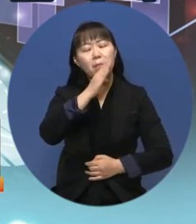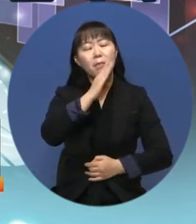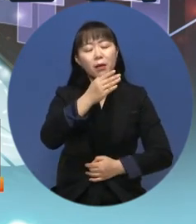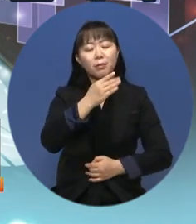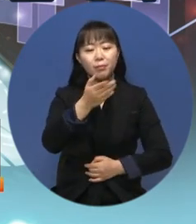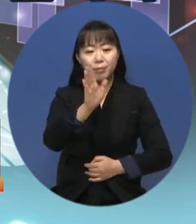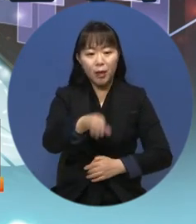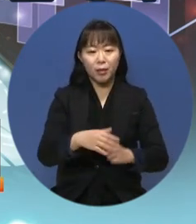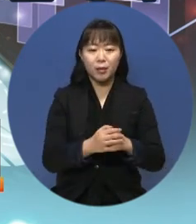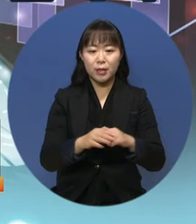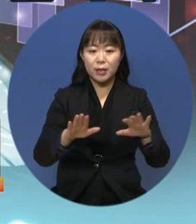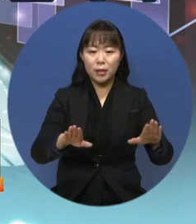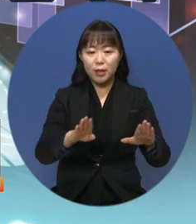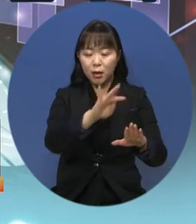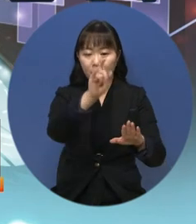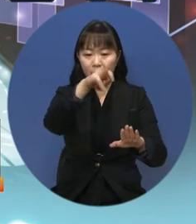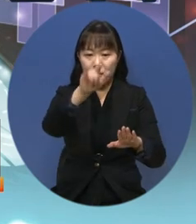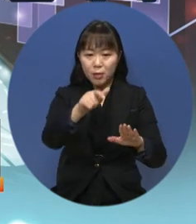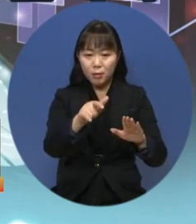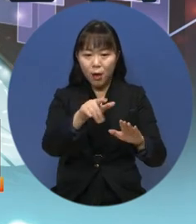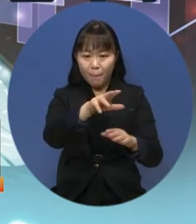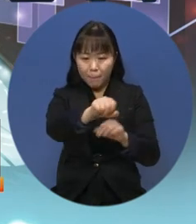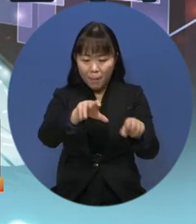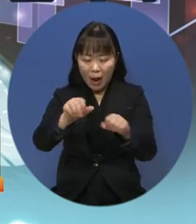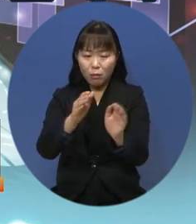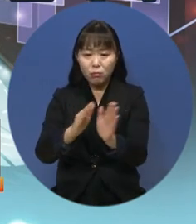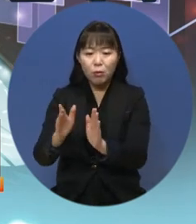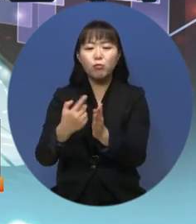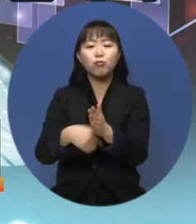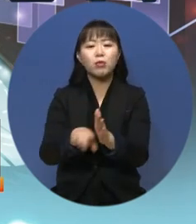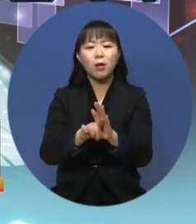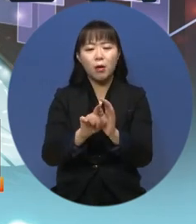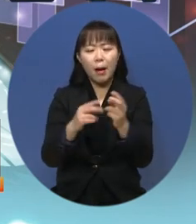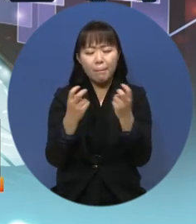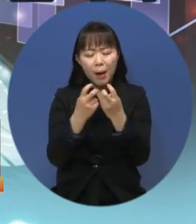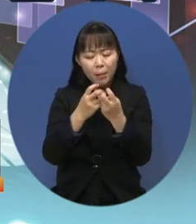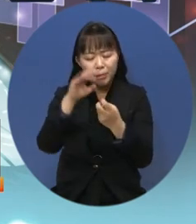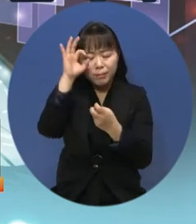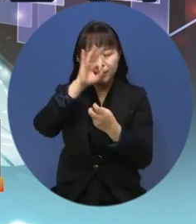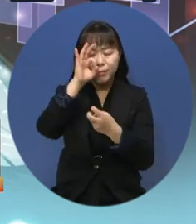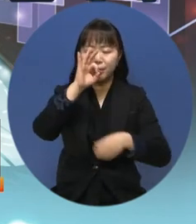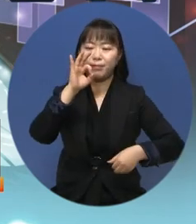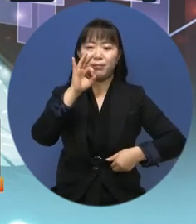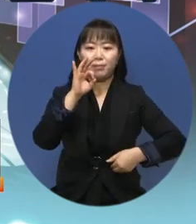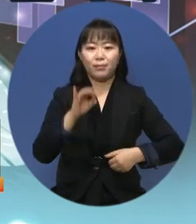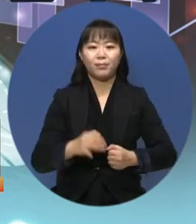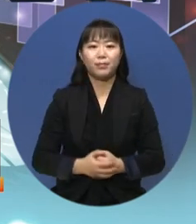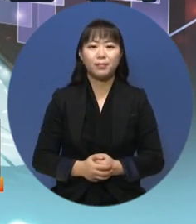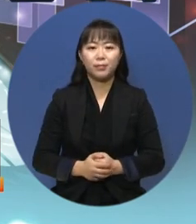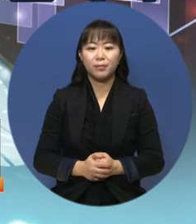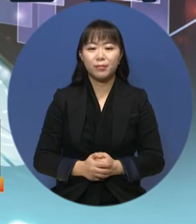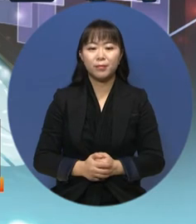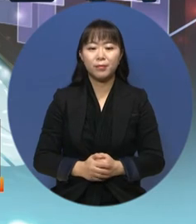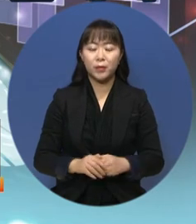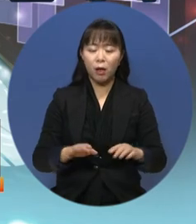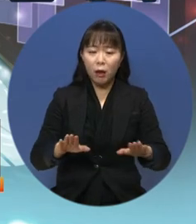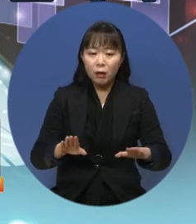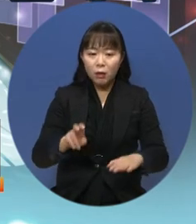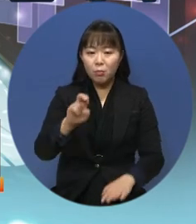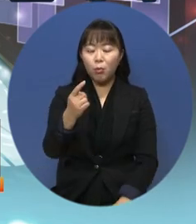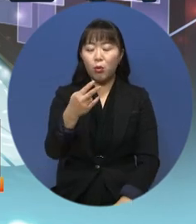이제는 백신 확보를 위해 여러 방법을 찾아야 할 것입니다 이제 와서